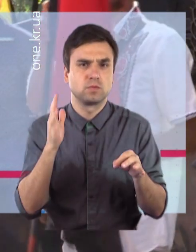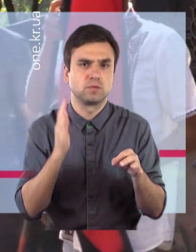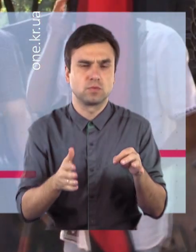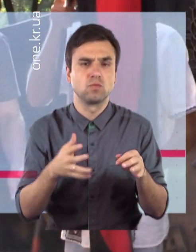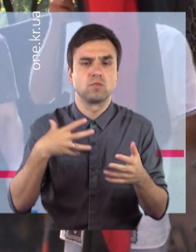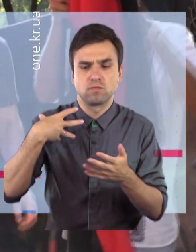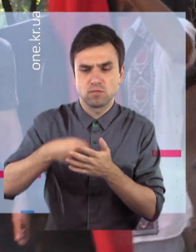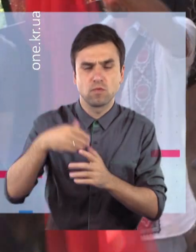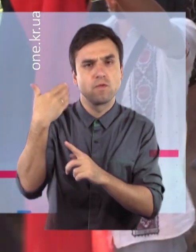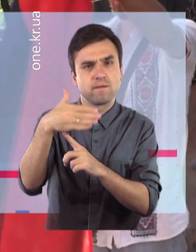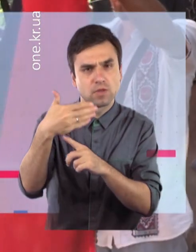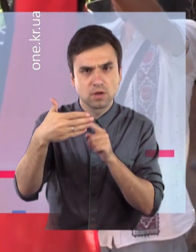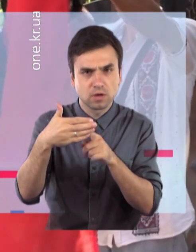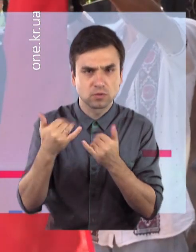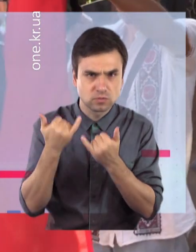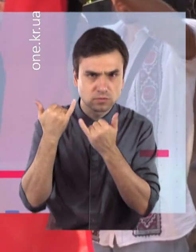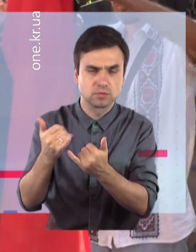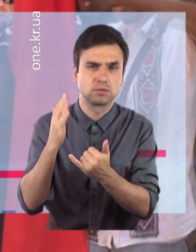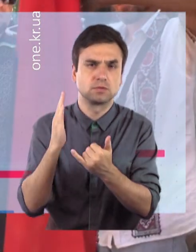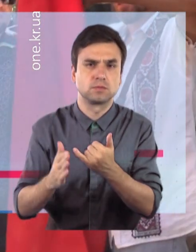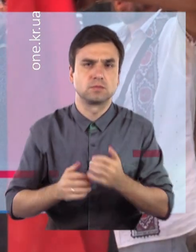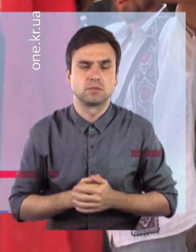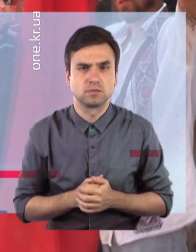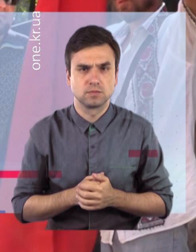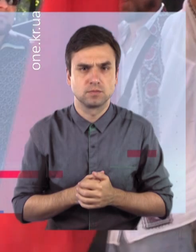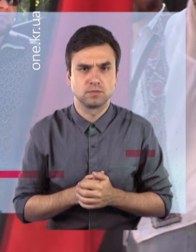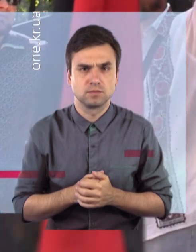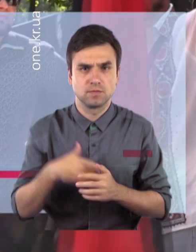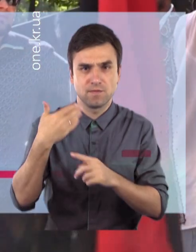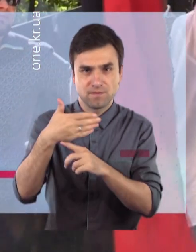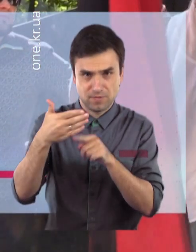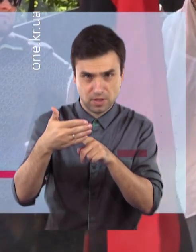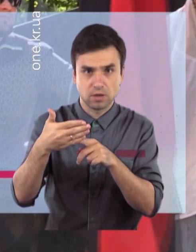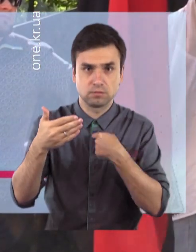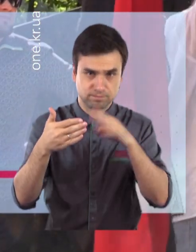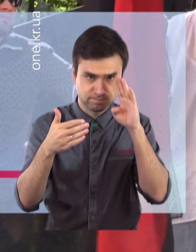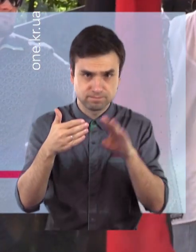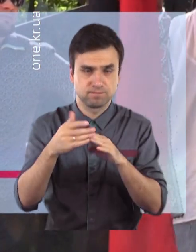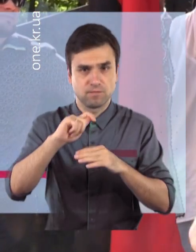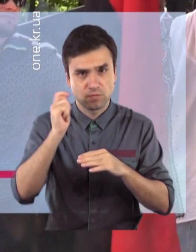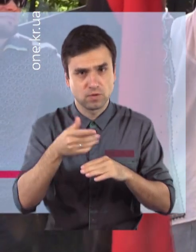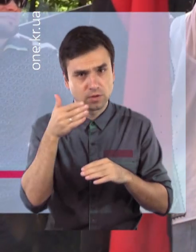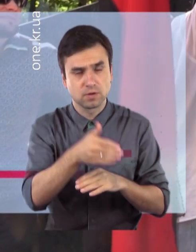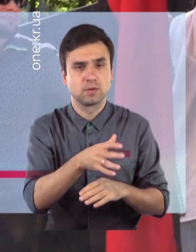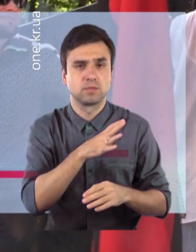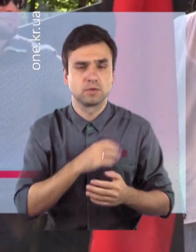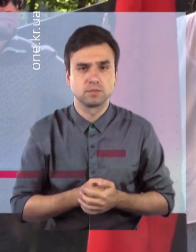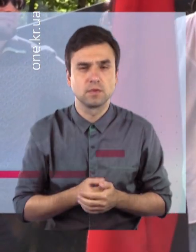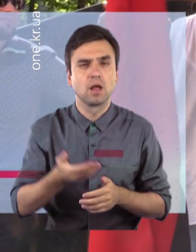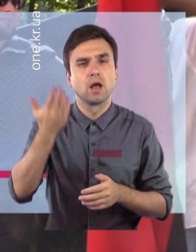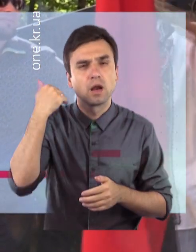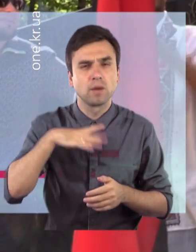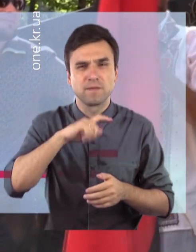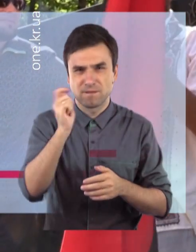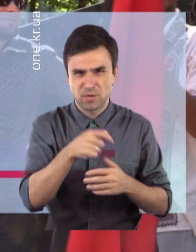свій національний прапор, прапор, під яким я воював у нашому підпіллі. Це був дуже складний період,